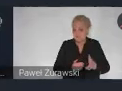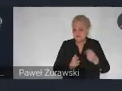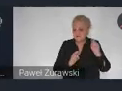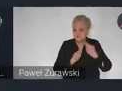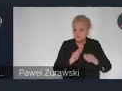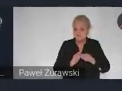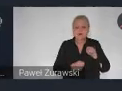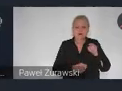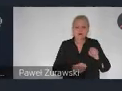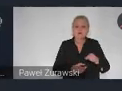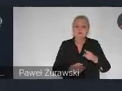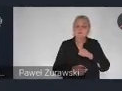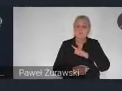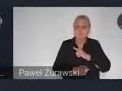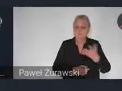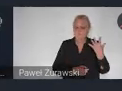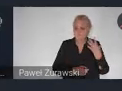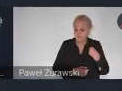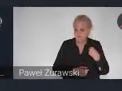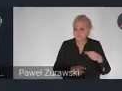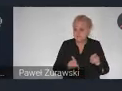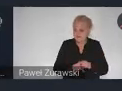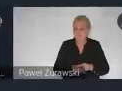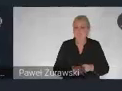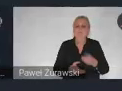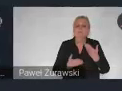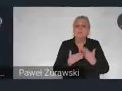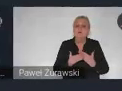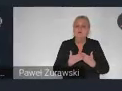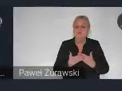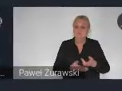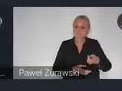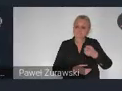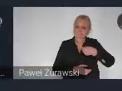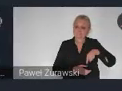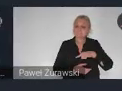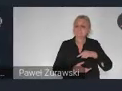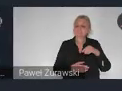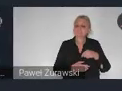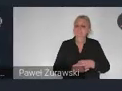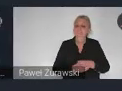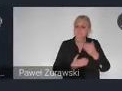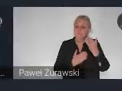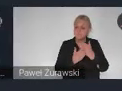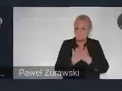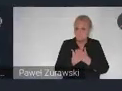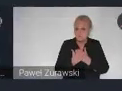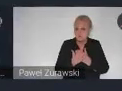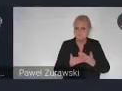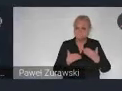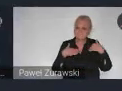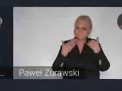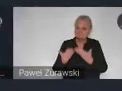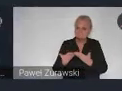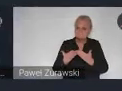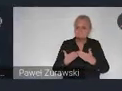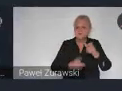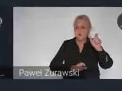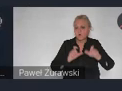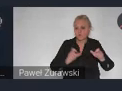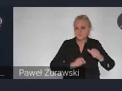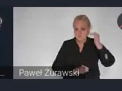uwagę przede wszystkim na wiek w związku z tym że nasz program jest skierowany do